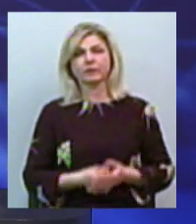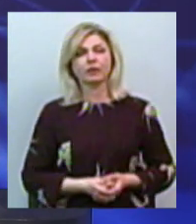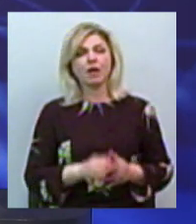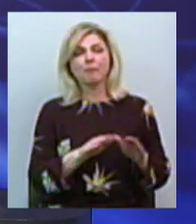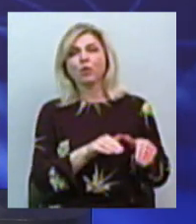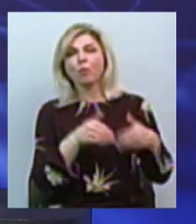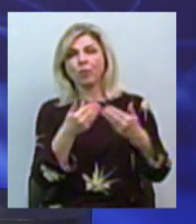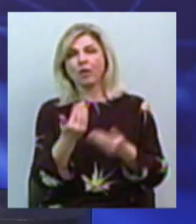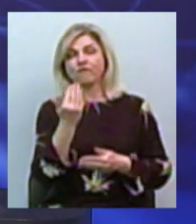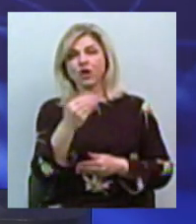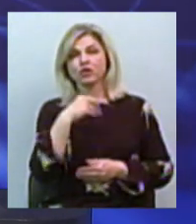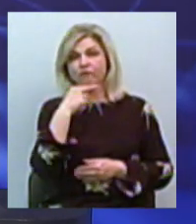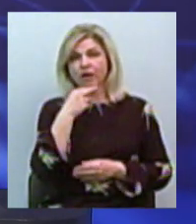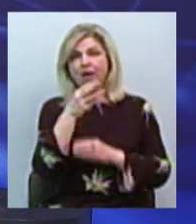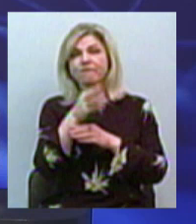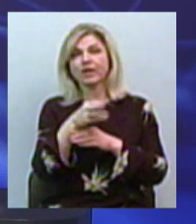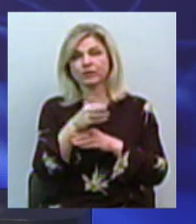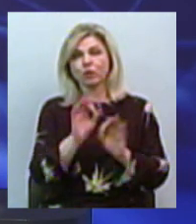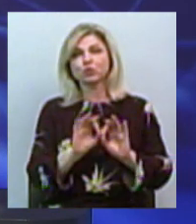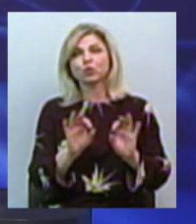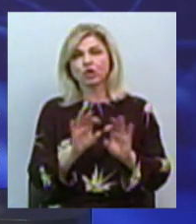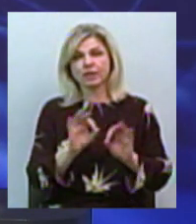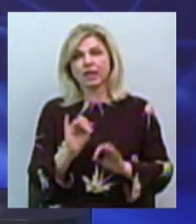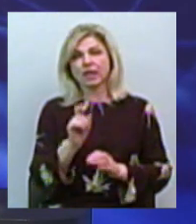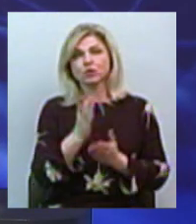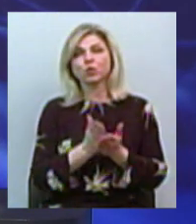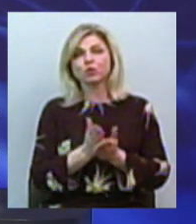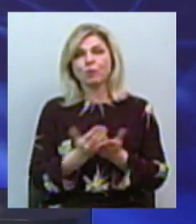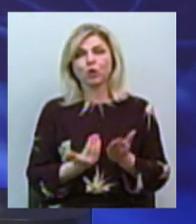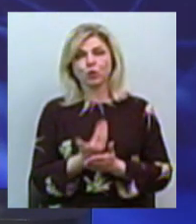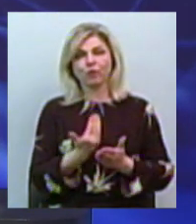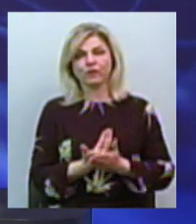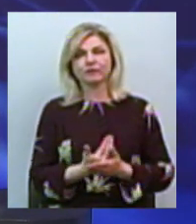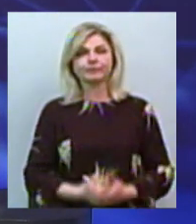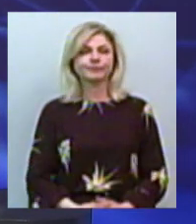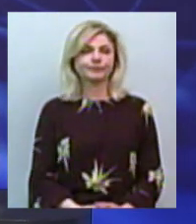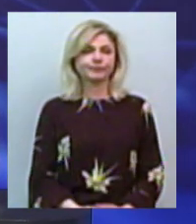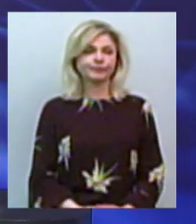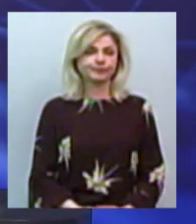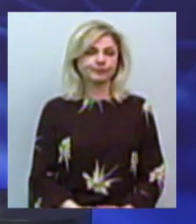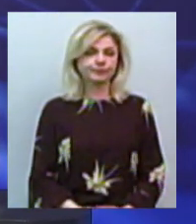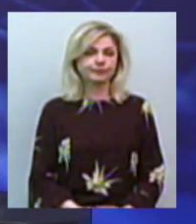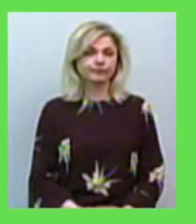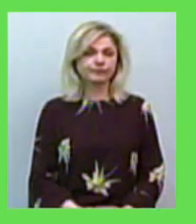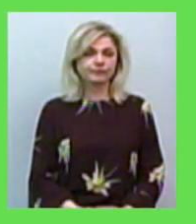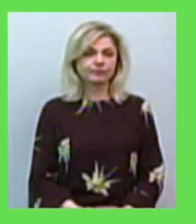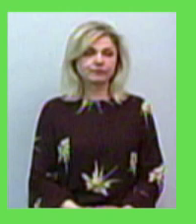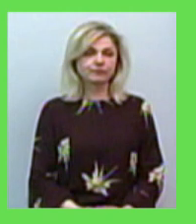пропоную вашій увазі відеосюжет наших колег зі служби новин Вікторії Андрушків та Сергія Куропятника.